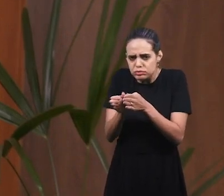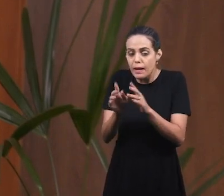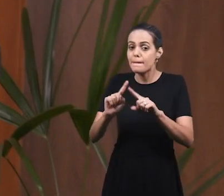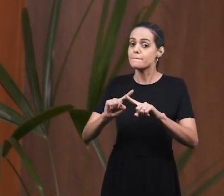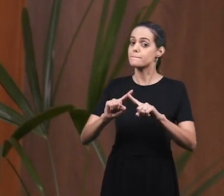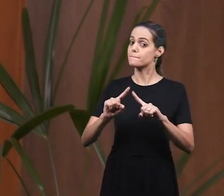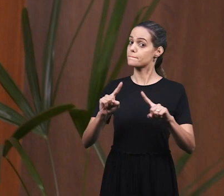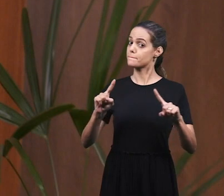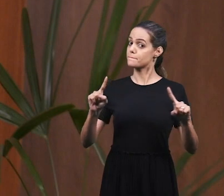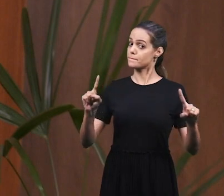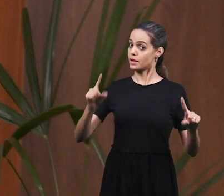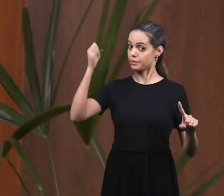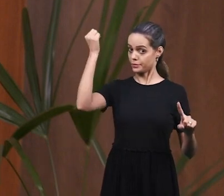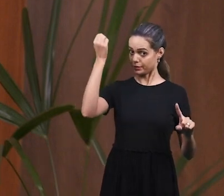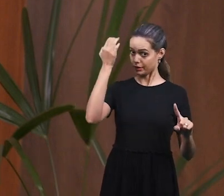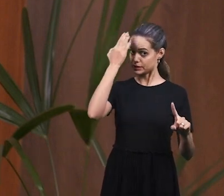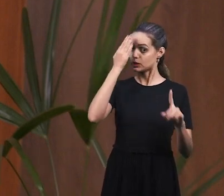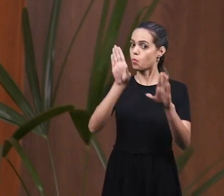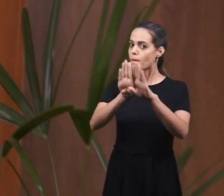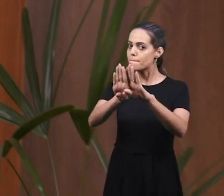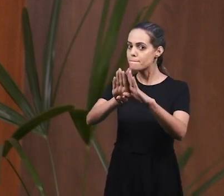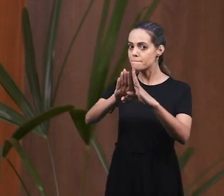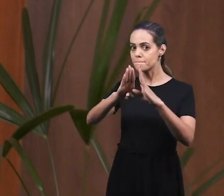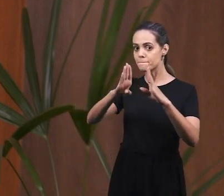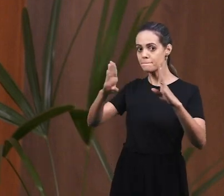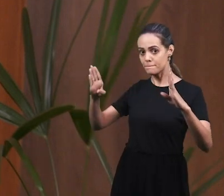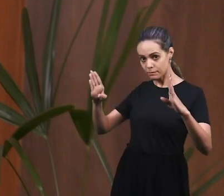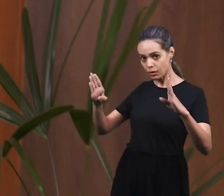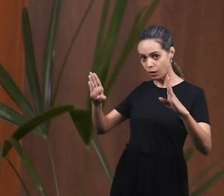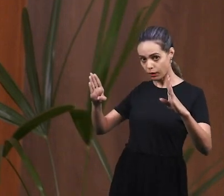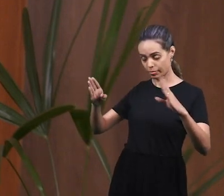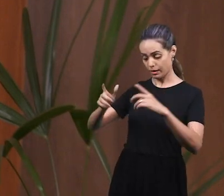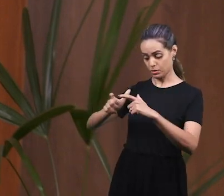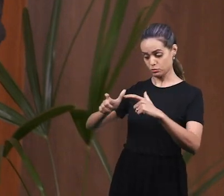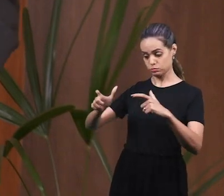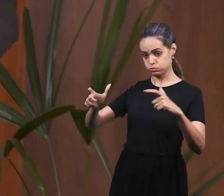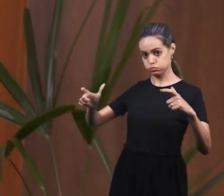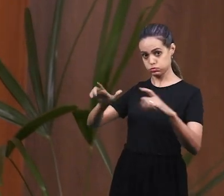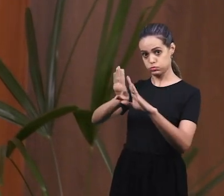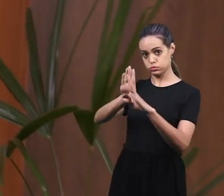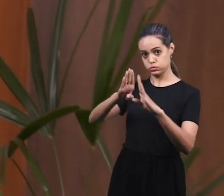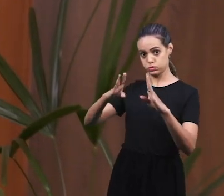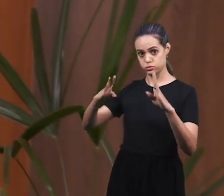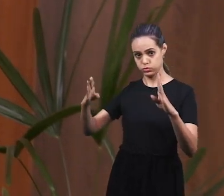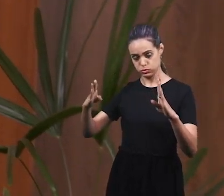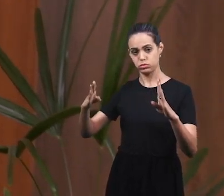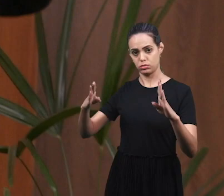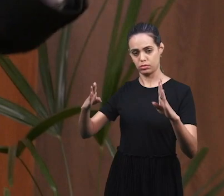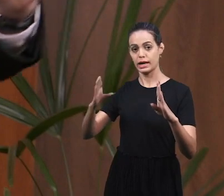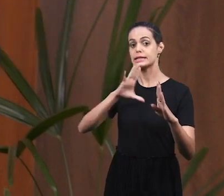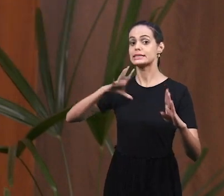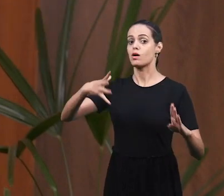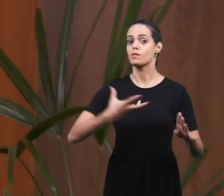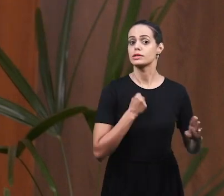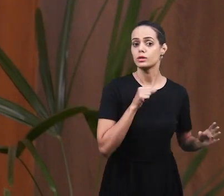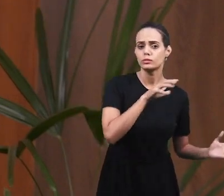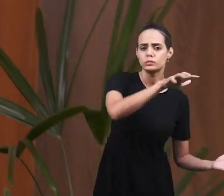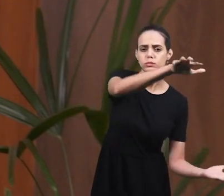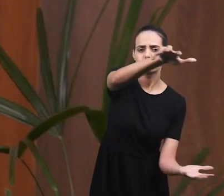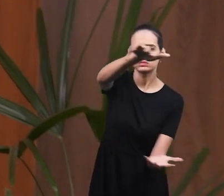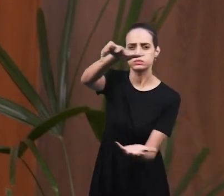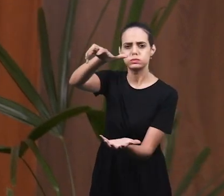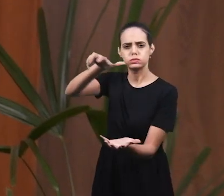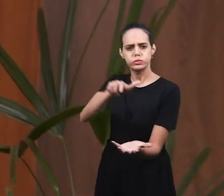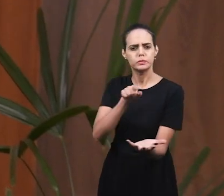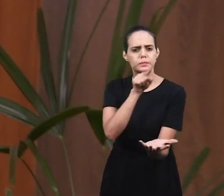étroite, mais par la révélation, nous voyons que cette porte ici du tabernacle large parle du salut